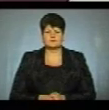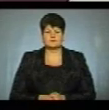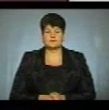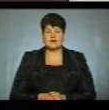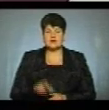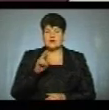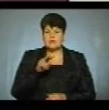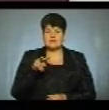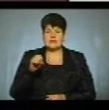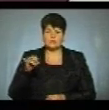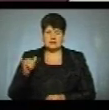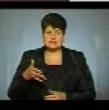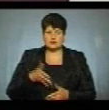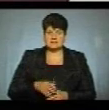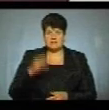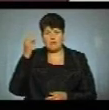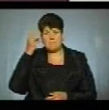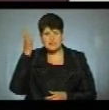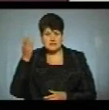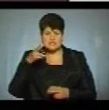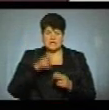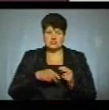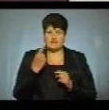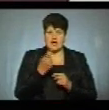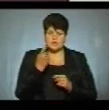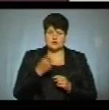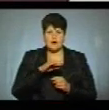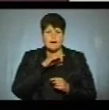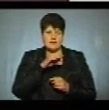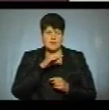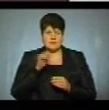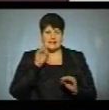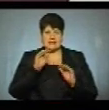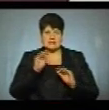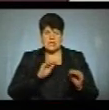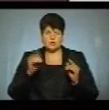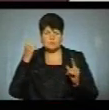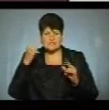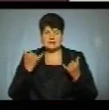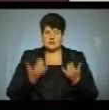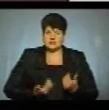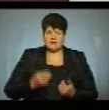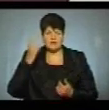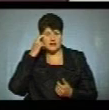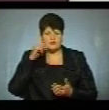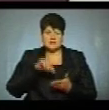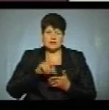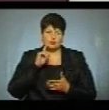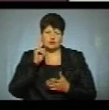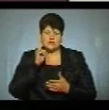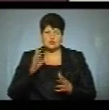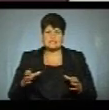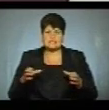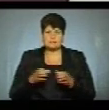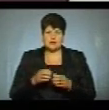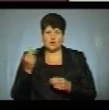Тернопіль. Ярослав Леонець народився у Хмельницькому, закінчив Харківську академію дизайну та мистецтв. Зараз живе у Києві, член молодіжної спілки